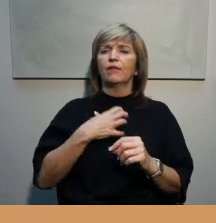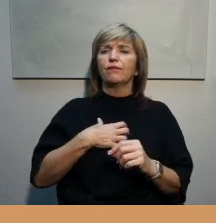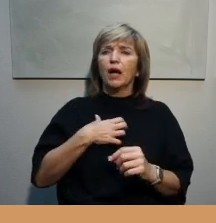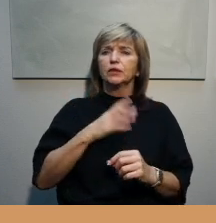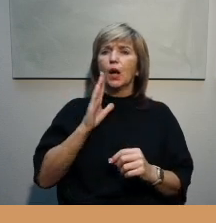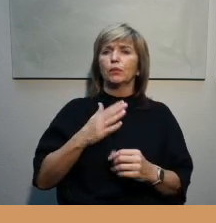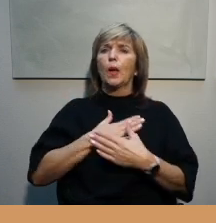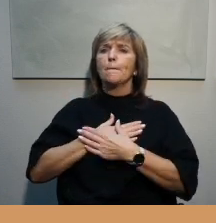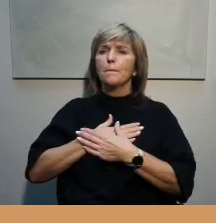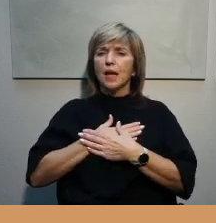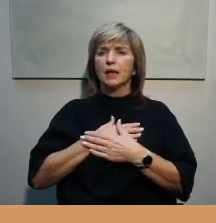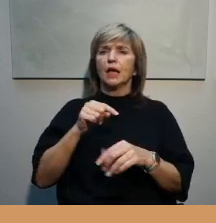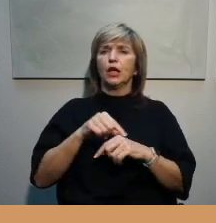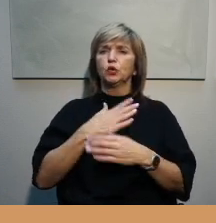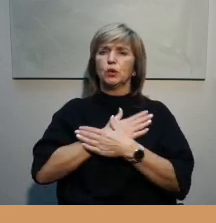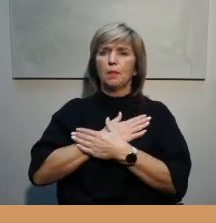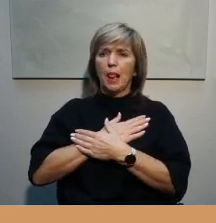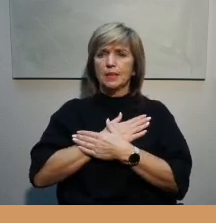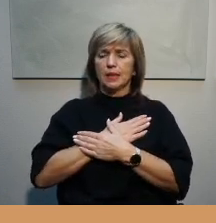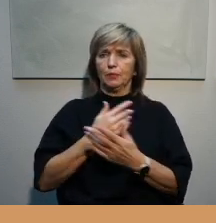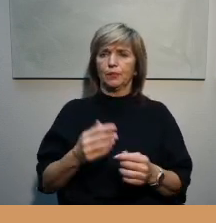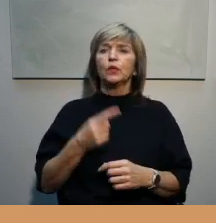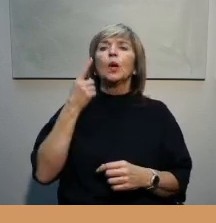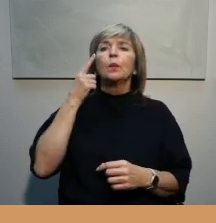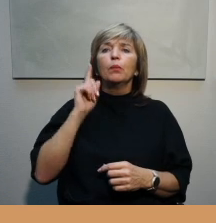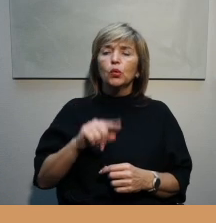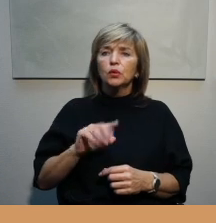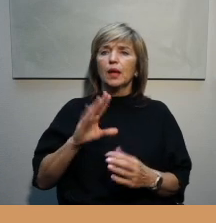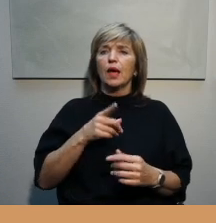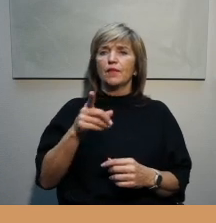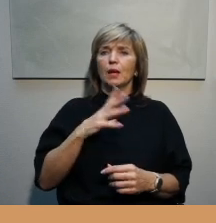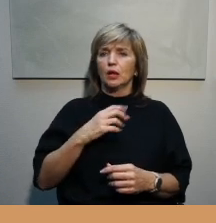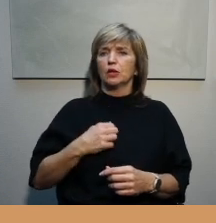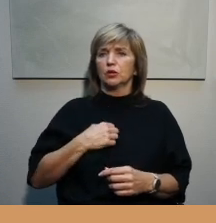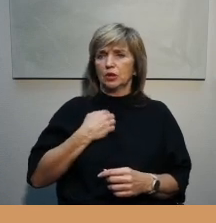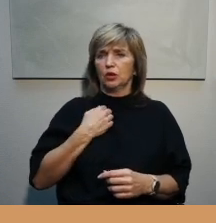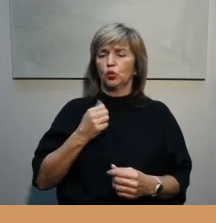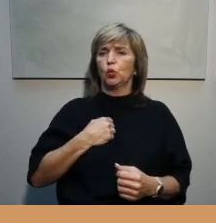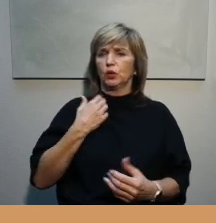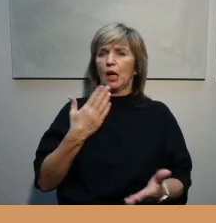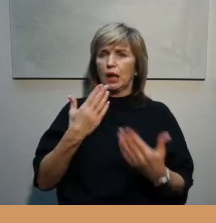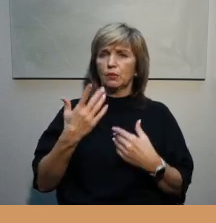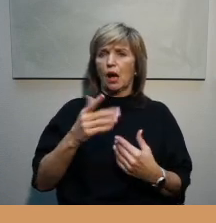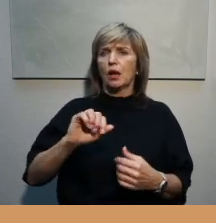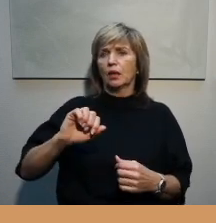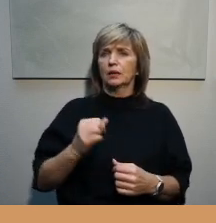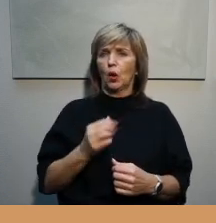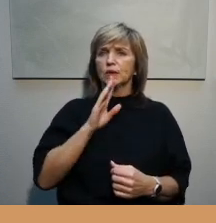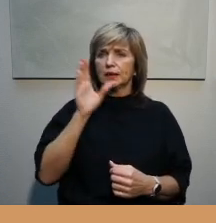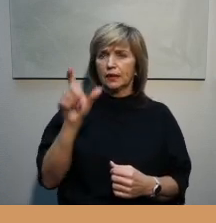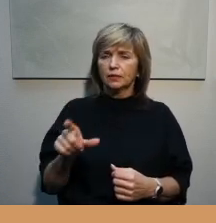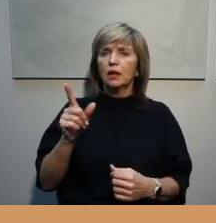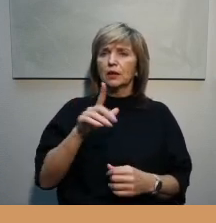vajadzība ir būt mīlētam, izjust mīlestību. Un, protams, ja viņam ir sarežģījušās attiecības ar viņu draudzeni, tas ir